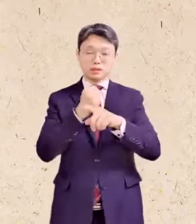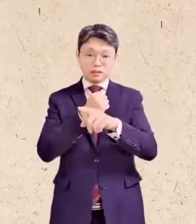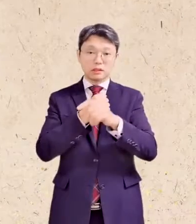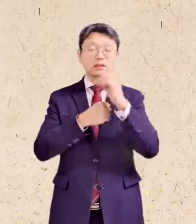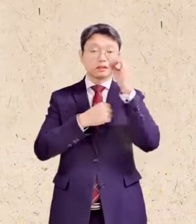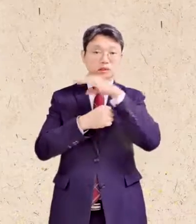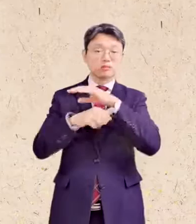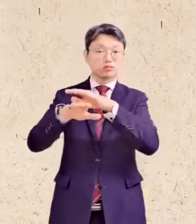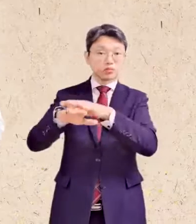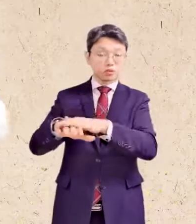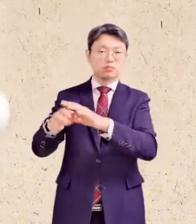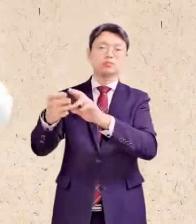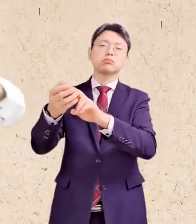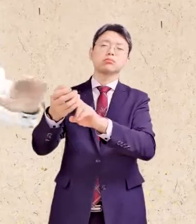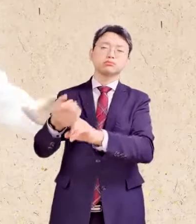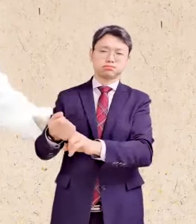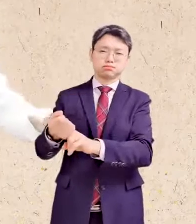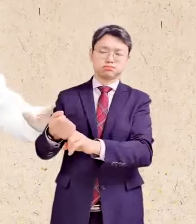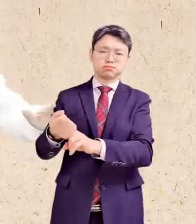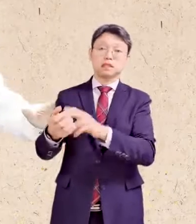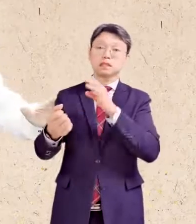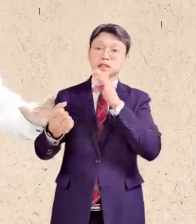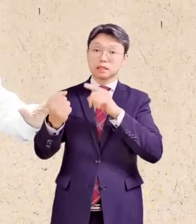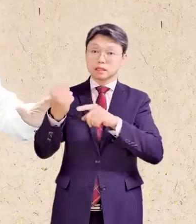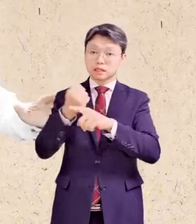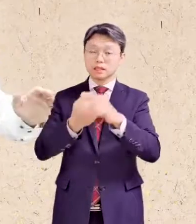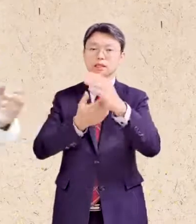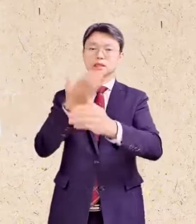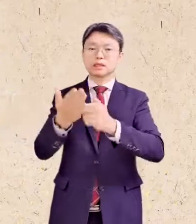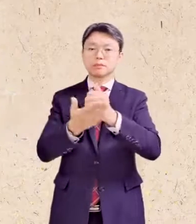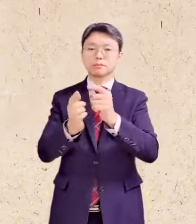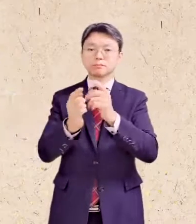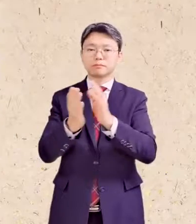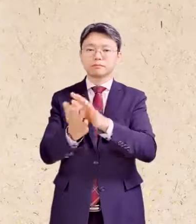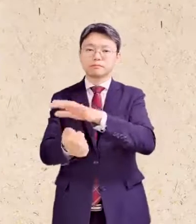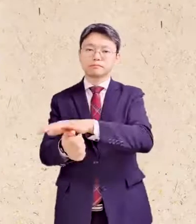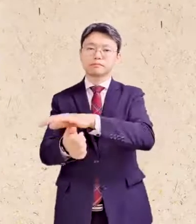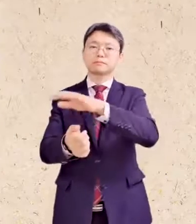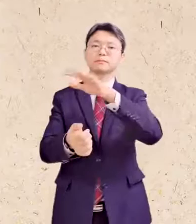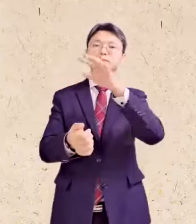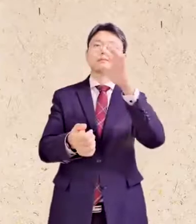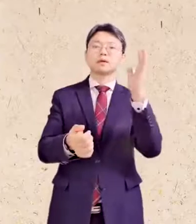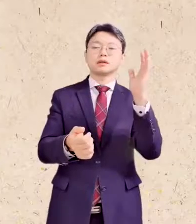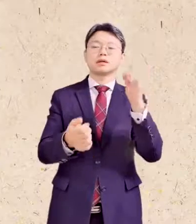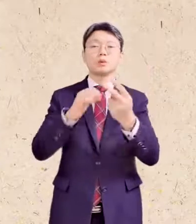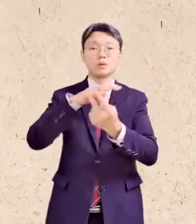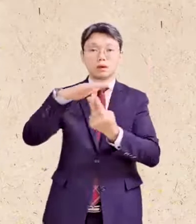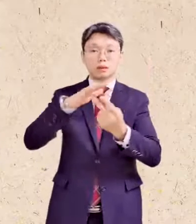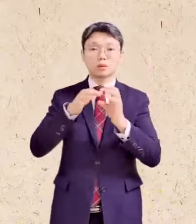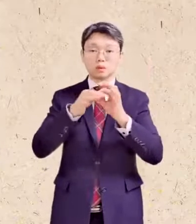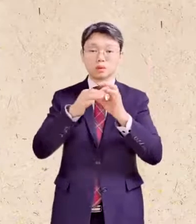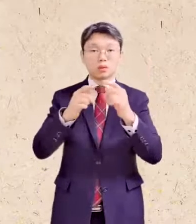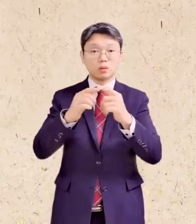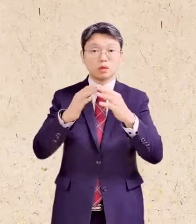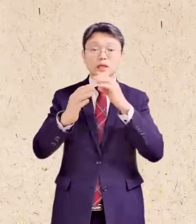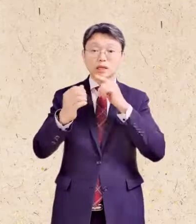벗긴다라는 뜻입니다. 그냥 두면 그냥 숨겨져 있을 진리를 하나님께서 벗겨주시는 것입니다. 저자인